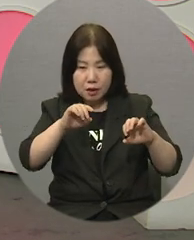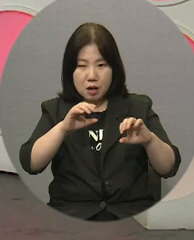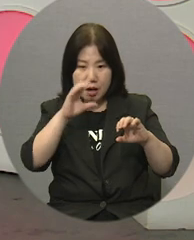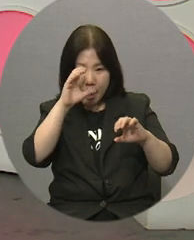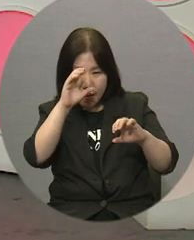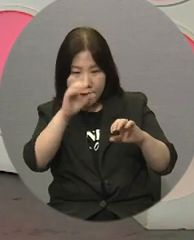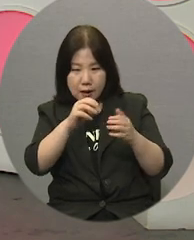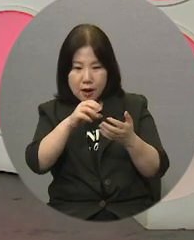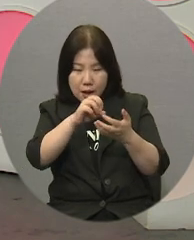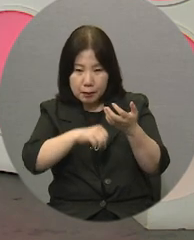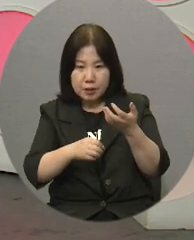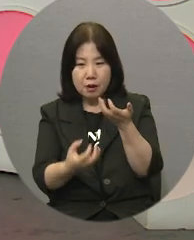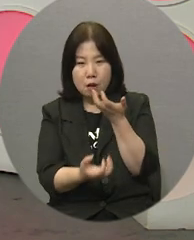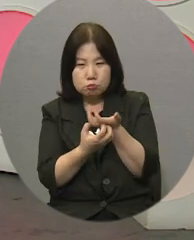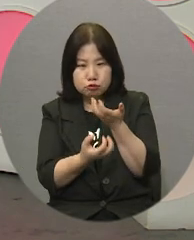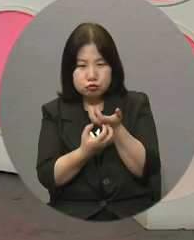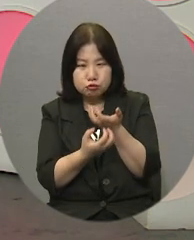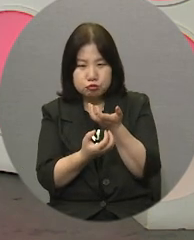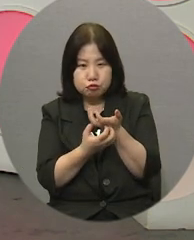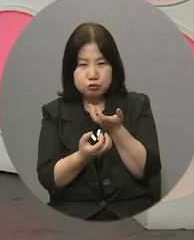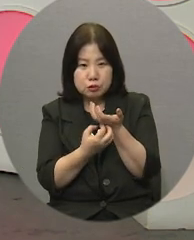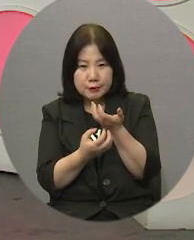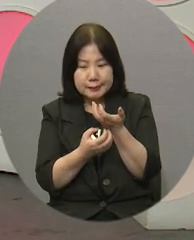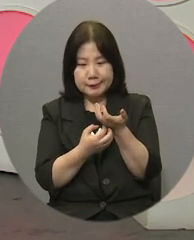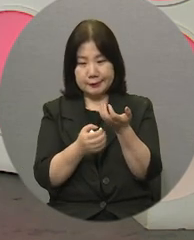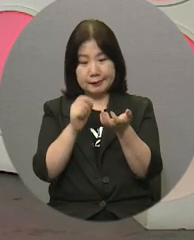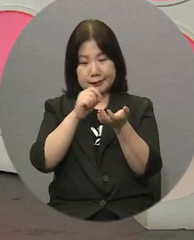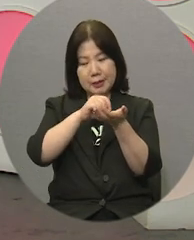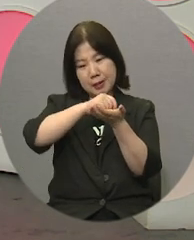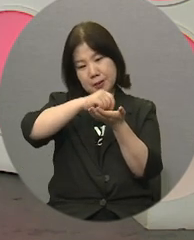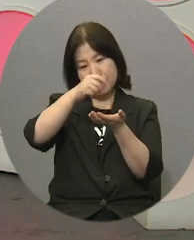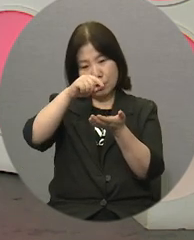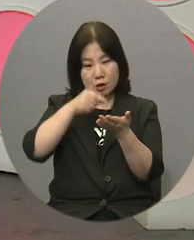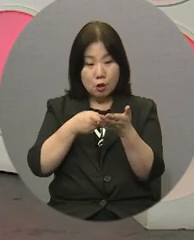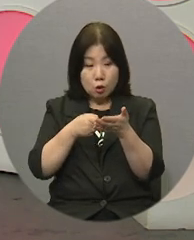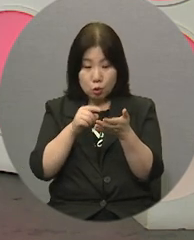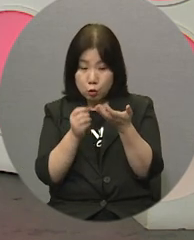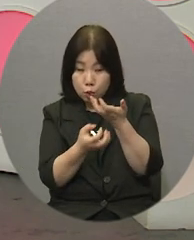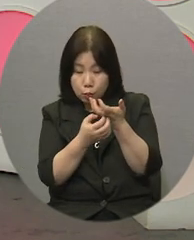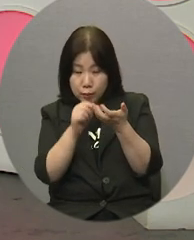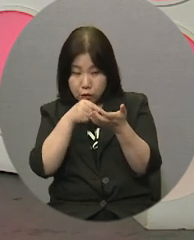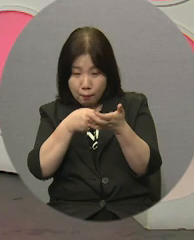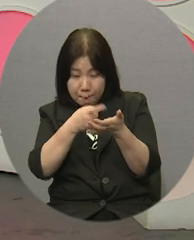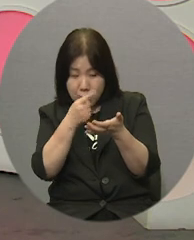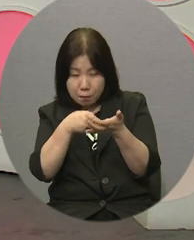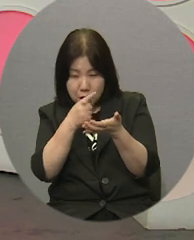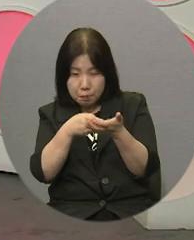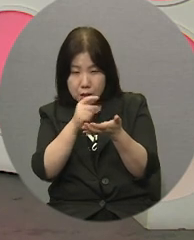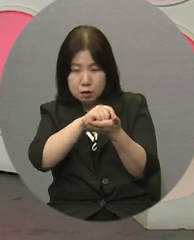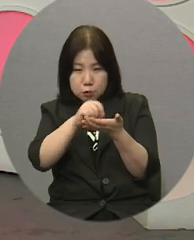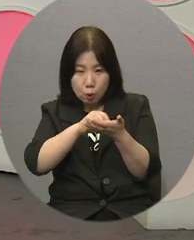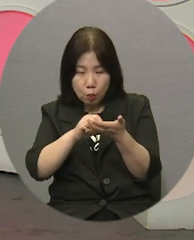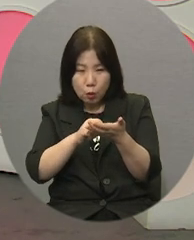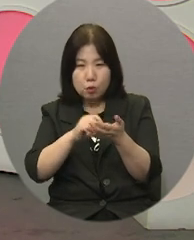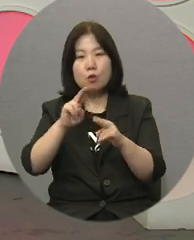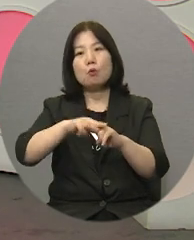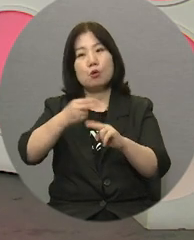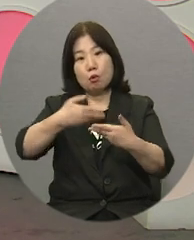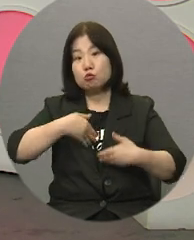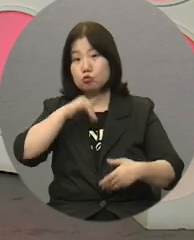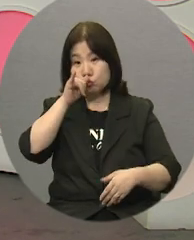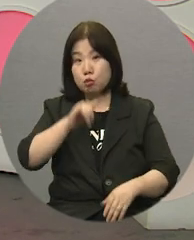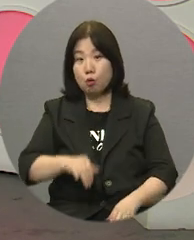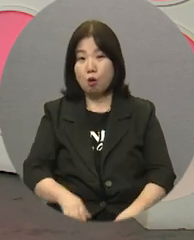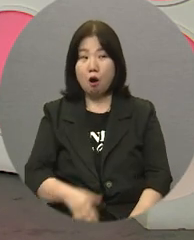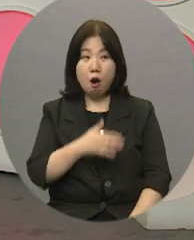바짝 말려서 불로 구워서 거기에 글을 파서 글을 새겨서 저에게 주던 기억이 있어서 예술 멋있죠. 예술성이